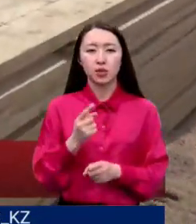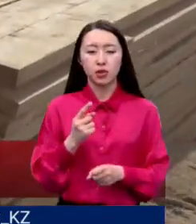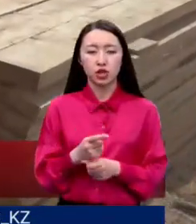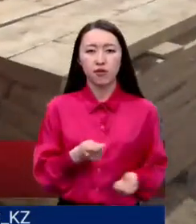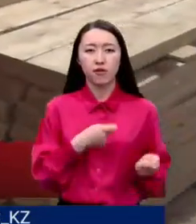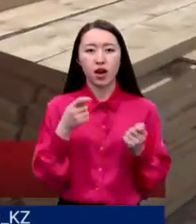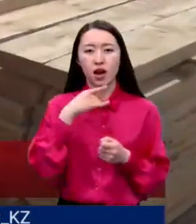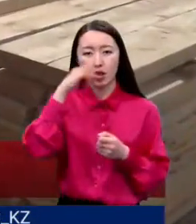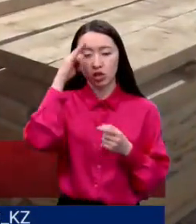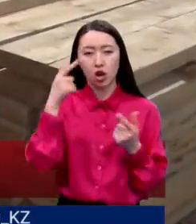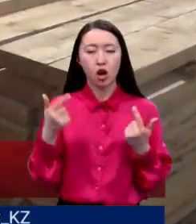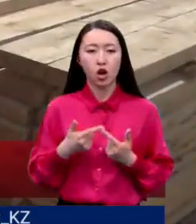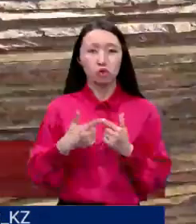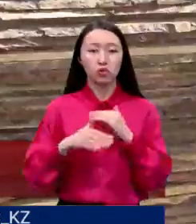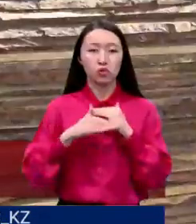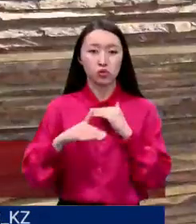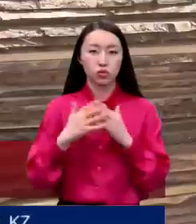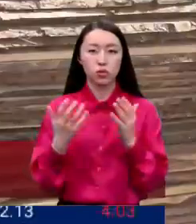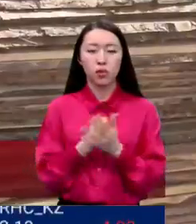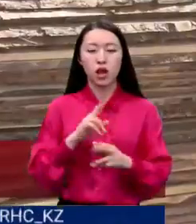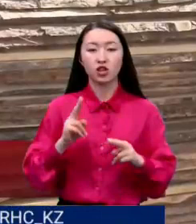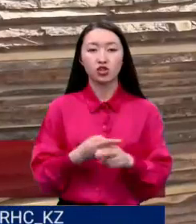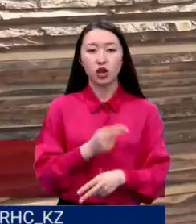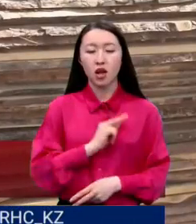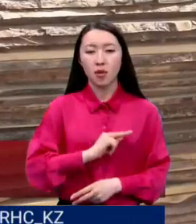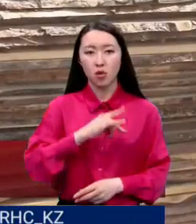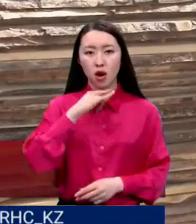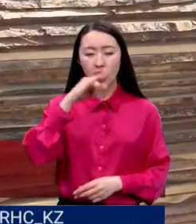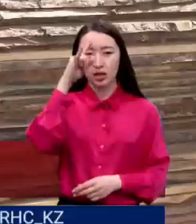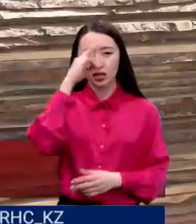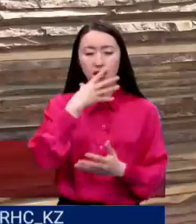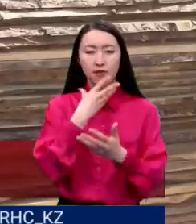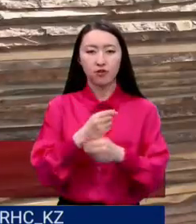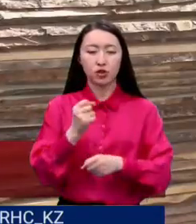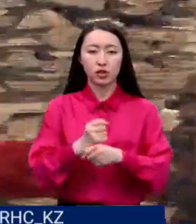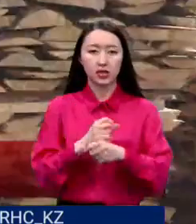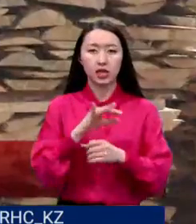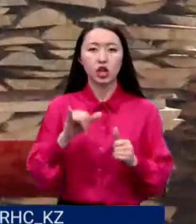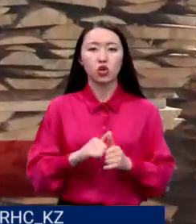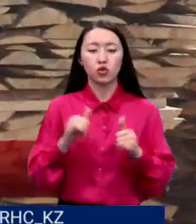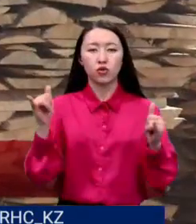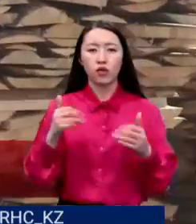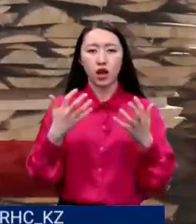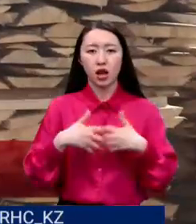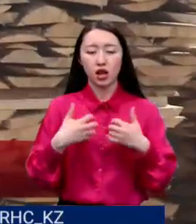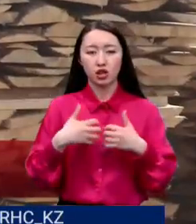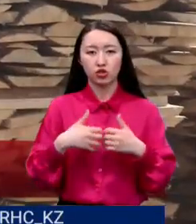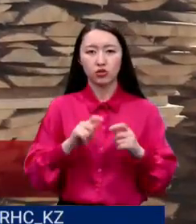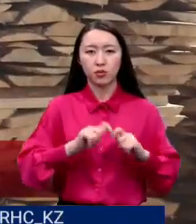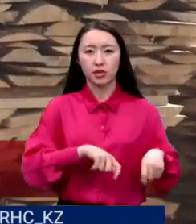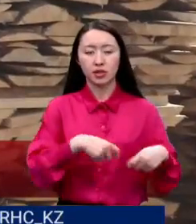в Казахстан готовую доску, тем самым лишая работы казахстанские пилорамы и увеличивая количество